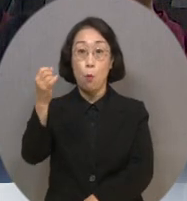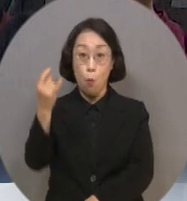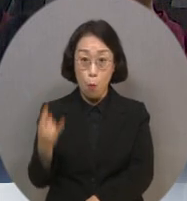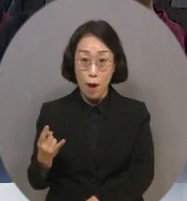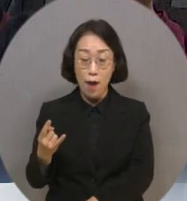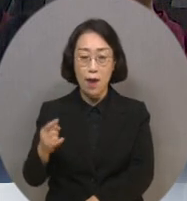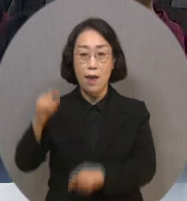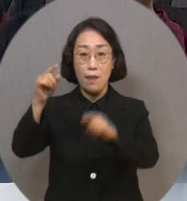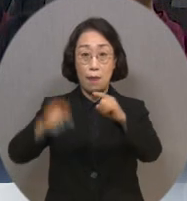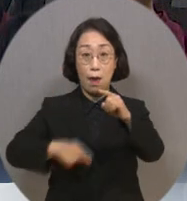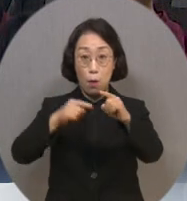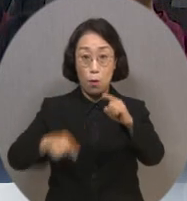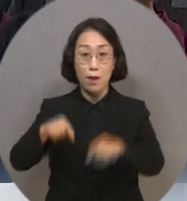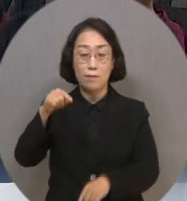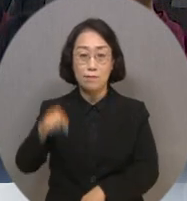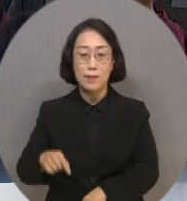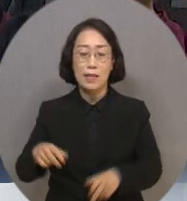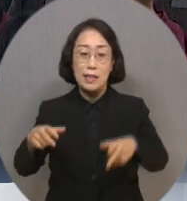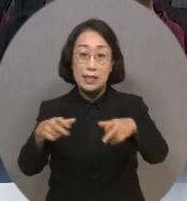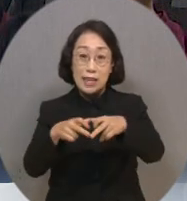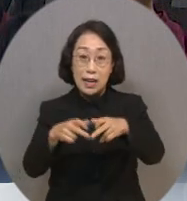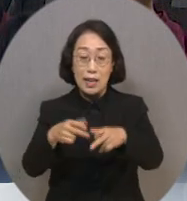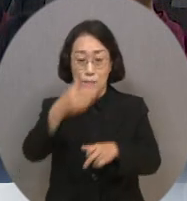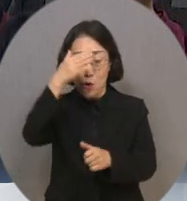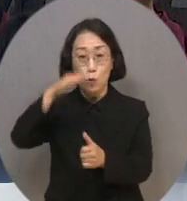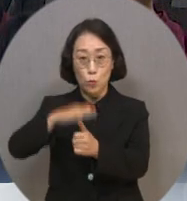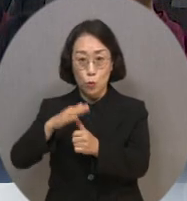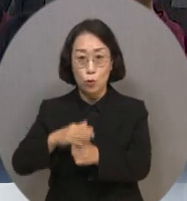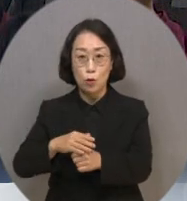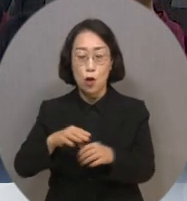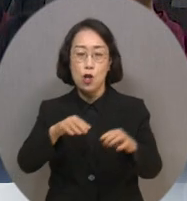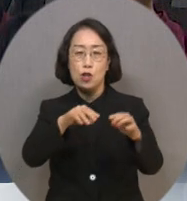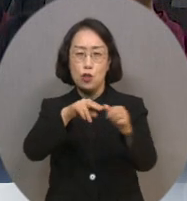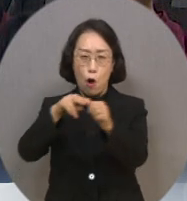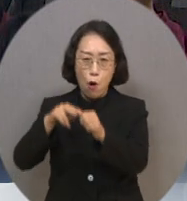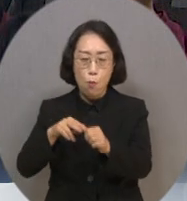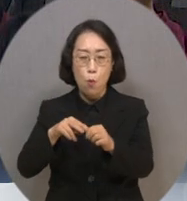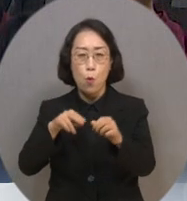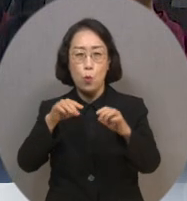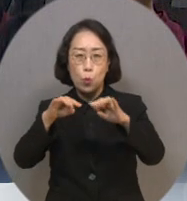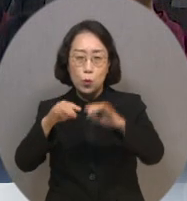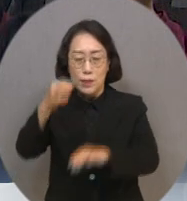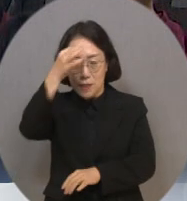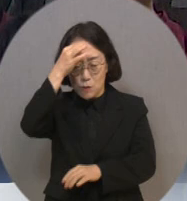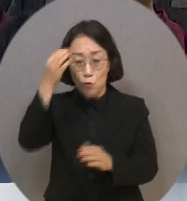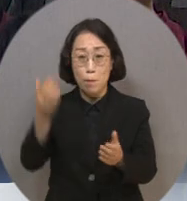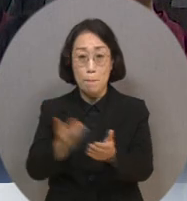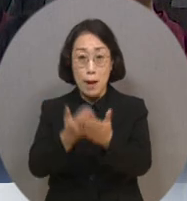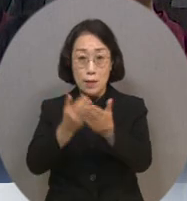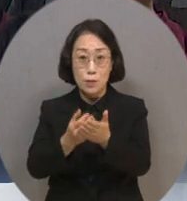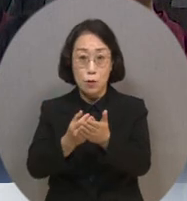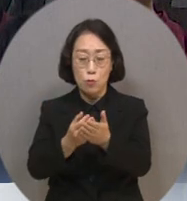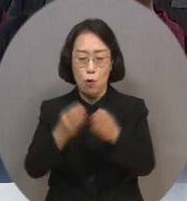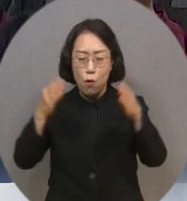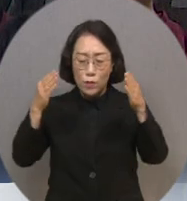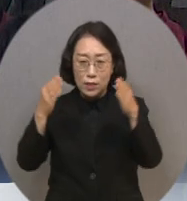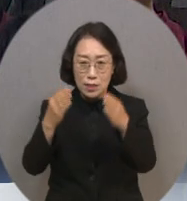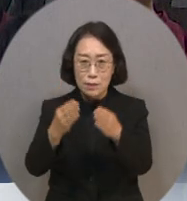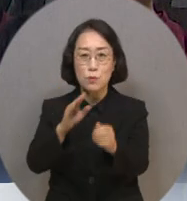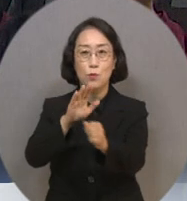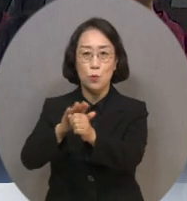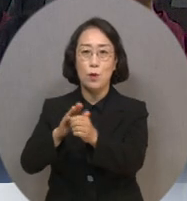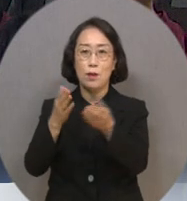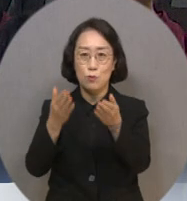맞이한 대회는 장애 청소년들의 정보통신 기술에 대한 관심과 이해를 높이는 기회의 장이 되고